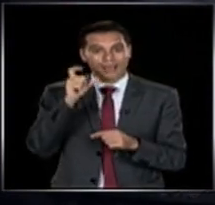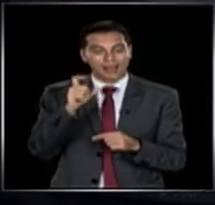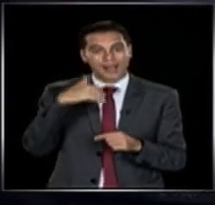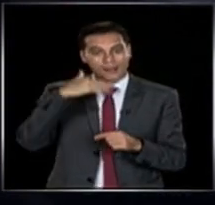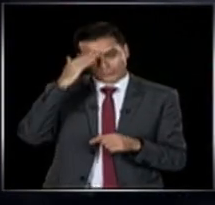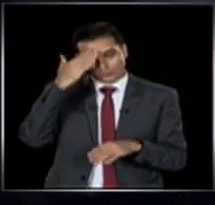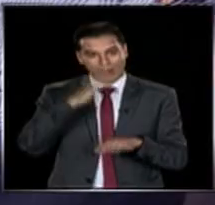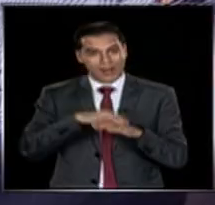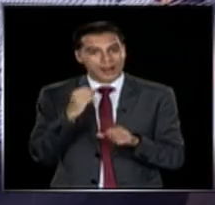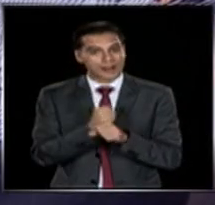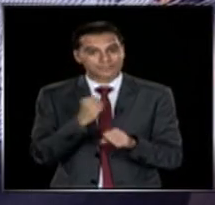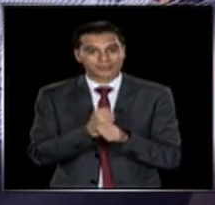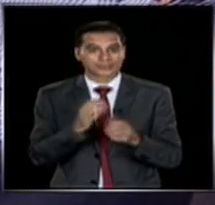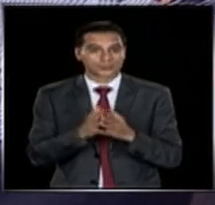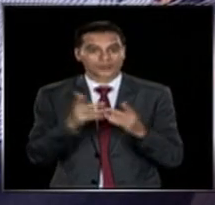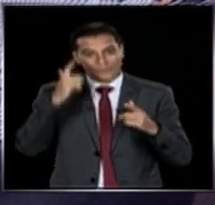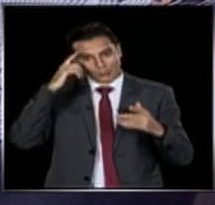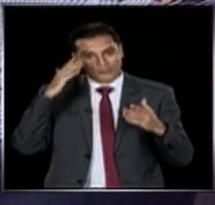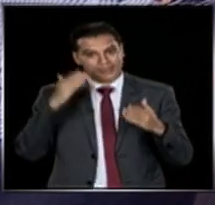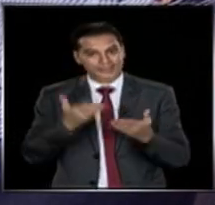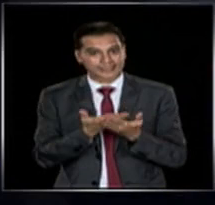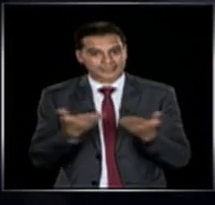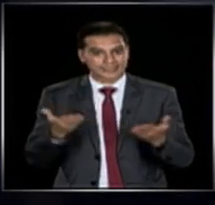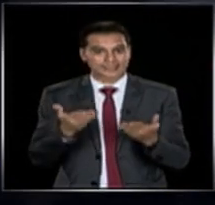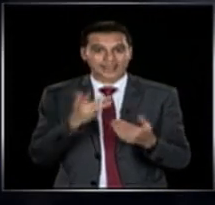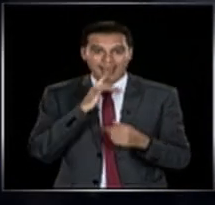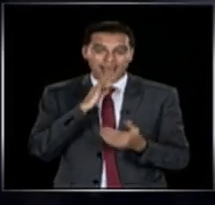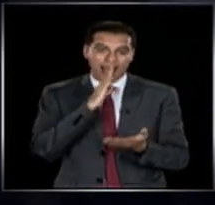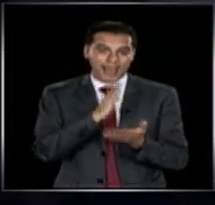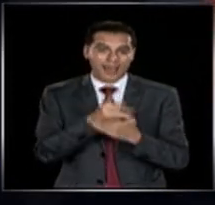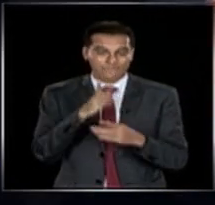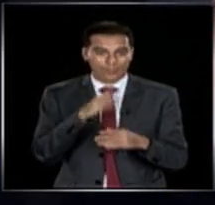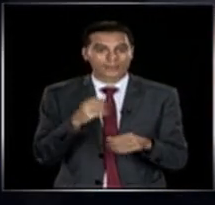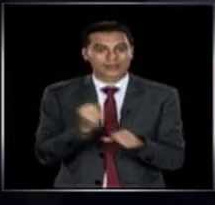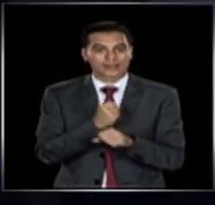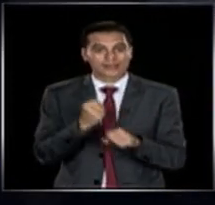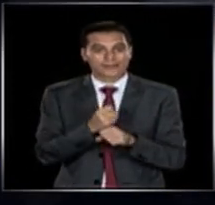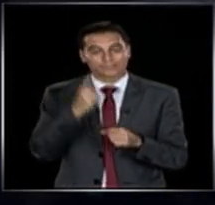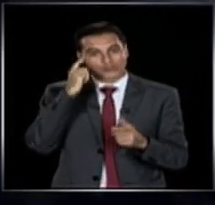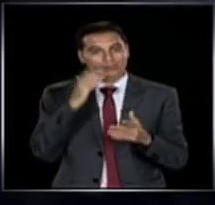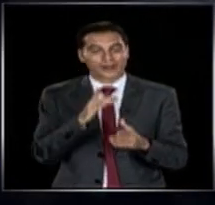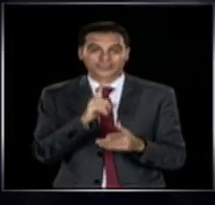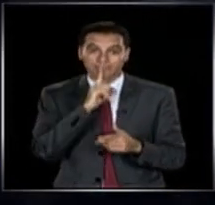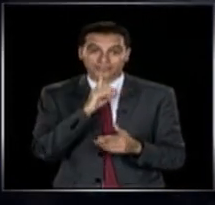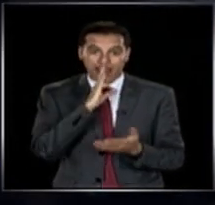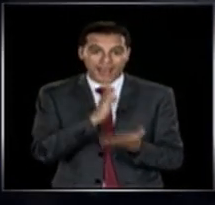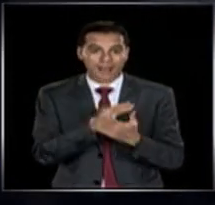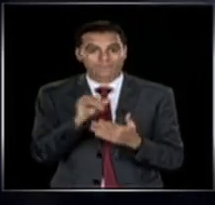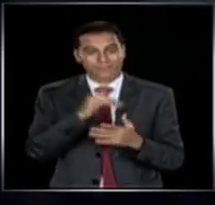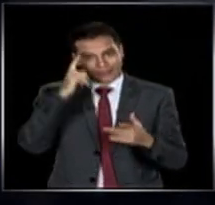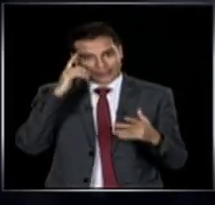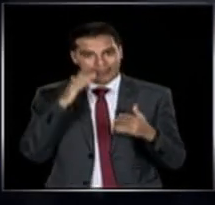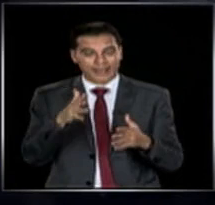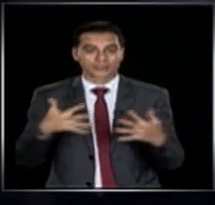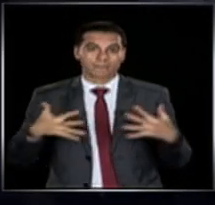المجهود وحجم التركيز، لأن الحقيقة ممكن مجهود يتعمل بدون تركيز، ولكن احنا كنا محتاجين نركز